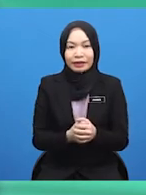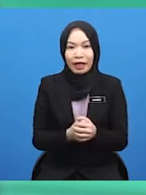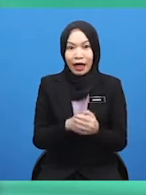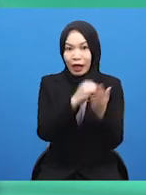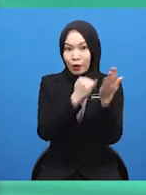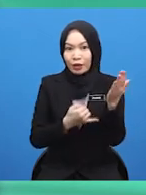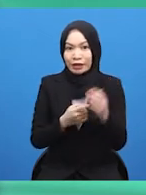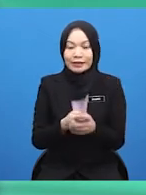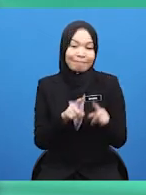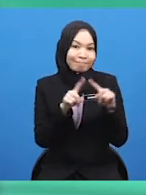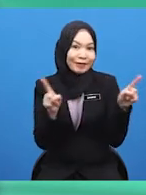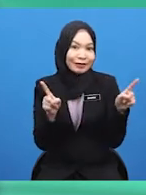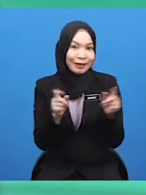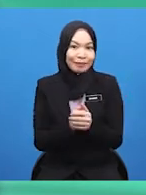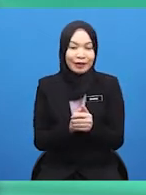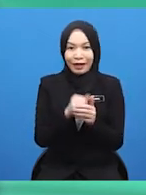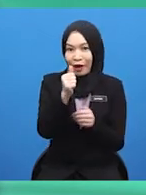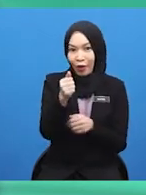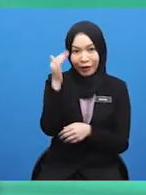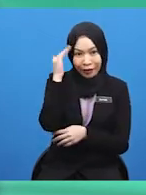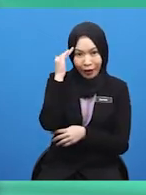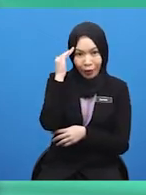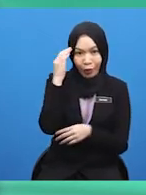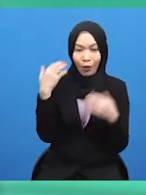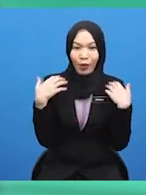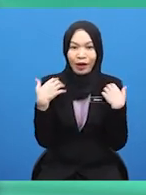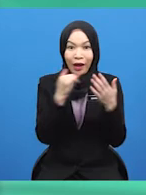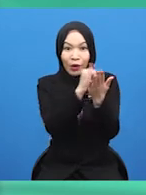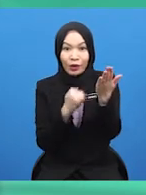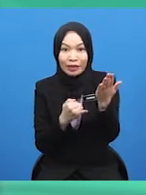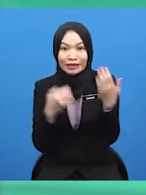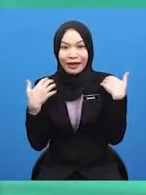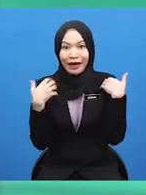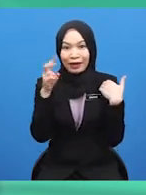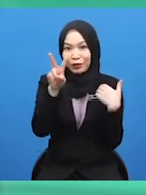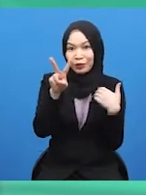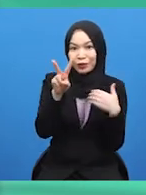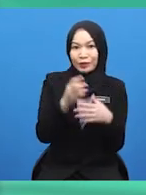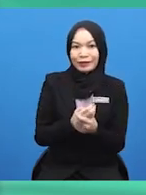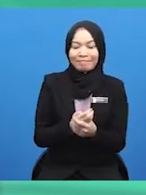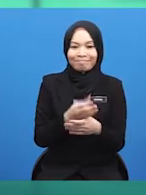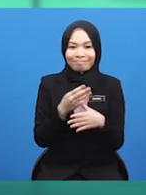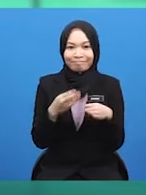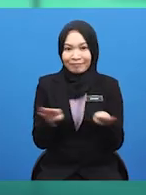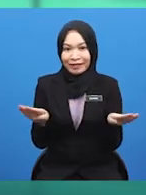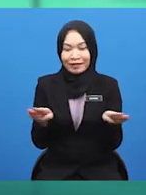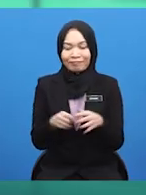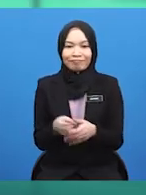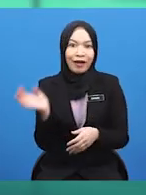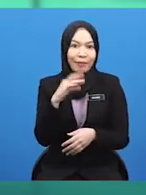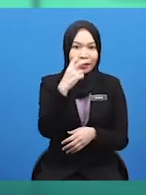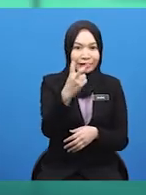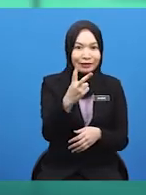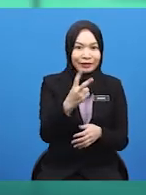lukisan. Namun, adakah anda tahu bahawa lukisan terbahagi kepada dua bidang? Mari kita